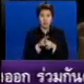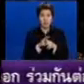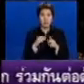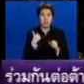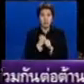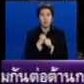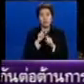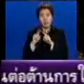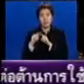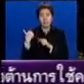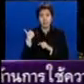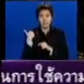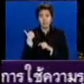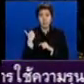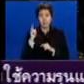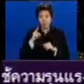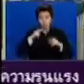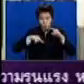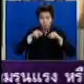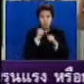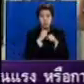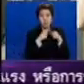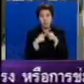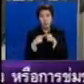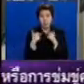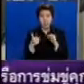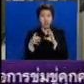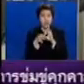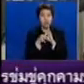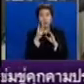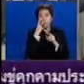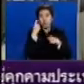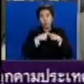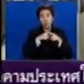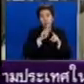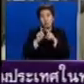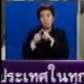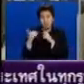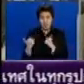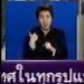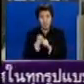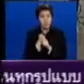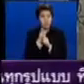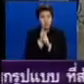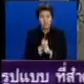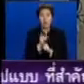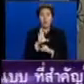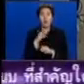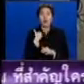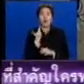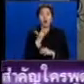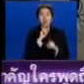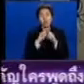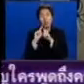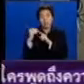ภารกิจหลักแต่สิ่งที่ต้องยึดมั่นคืออดทนต่อความยากลำบากทั้งปวงปฏิบัติหน้าที่ตามภารกิจที่ได้รับมอบหมาย